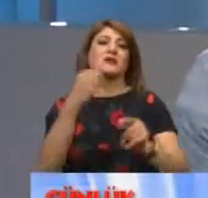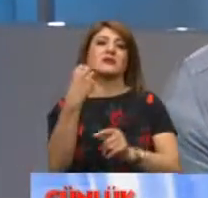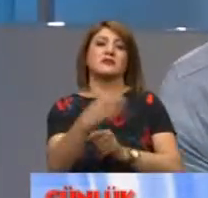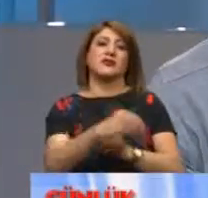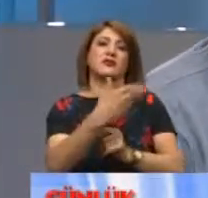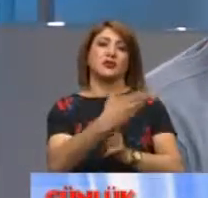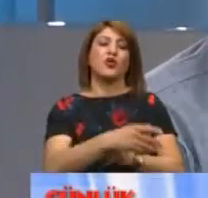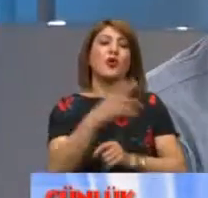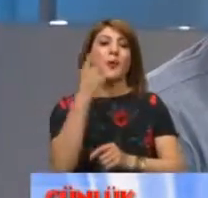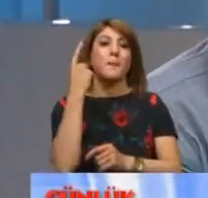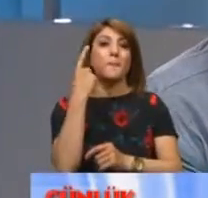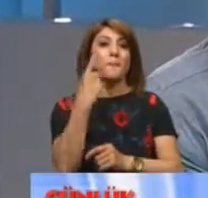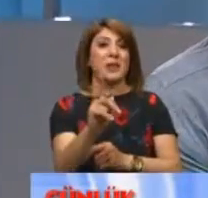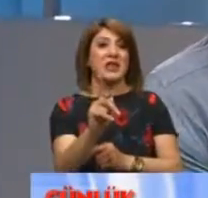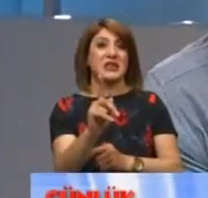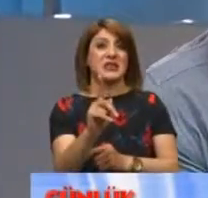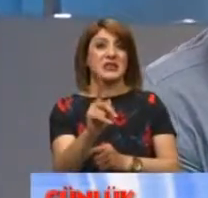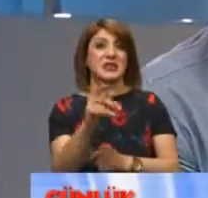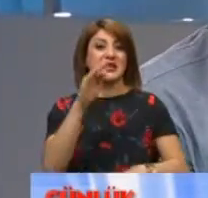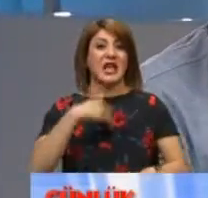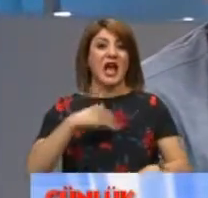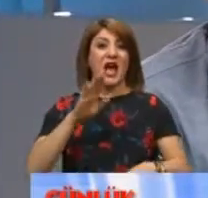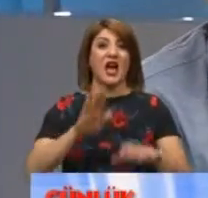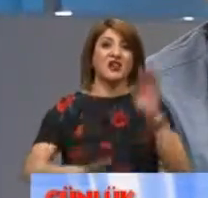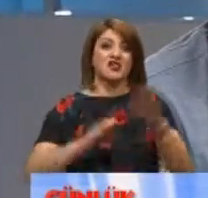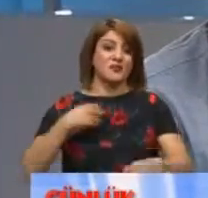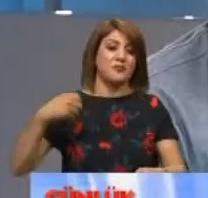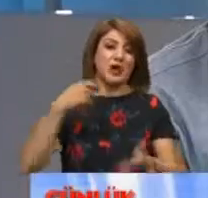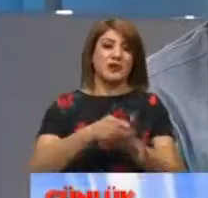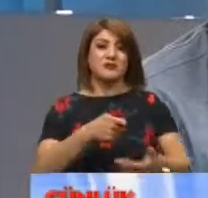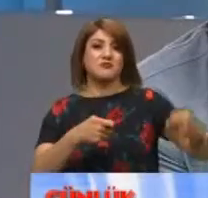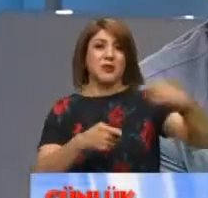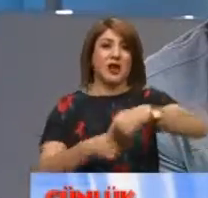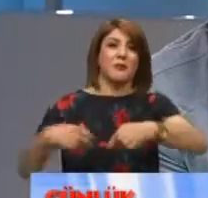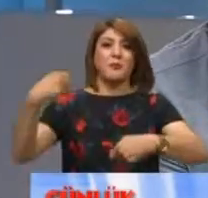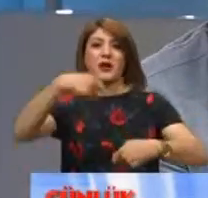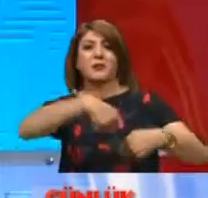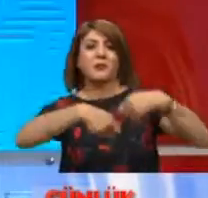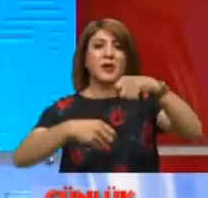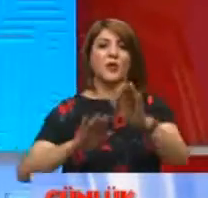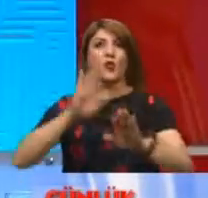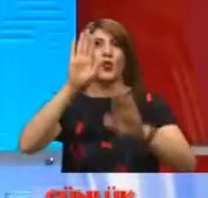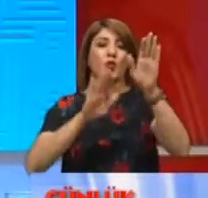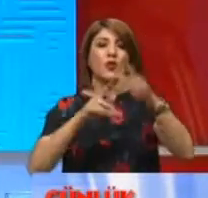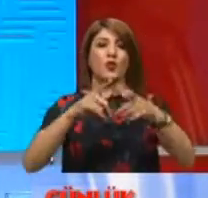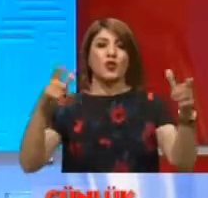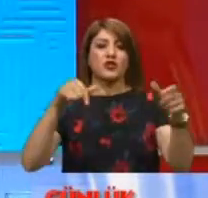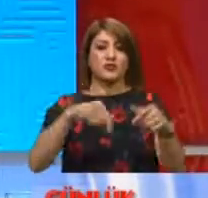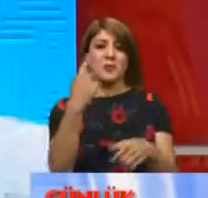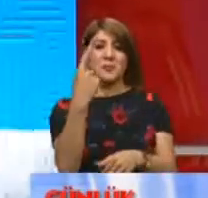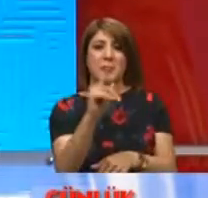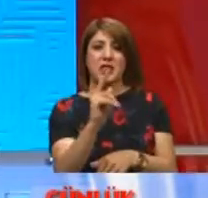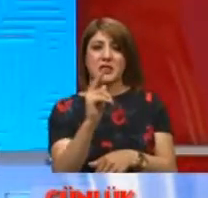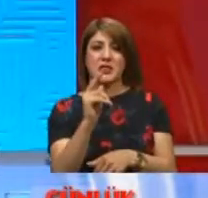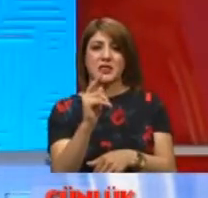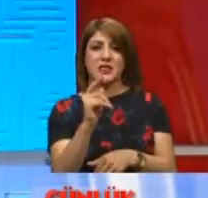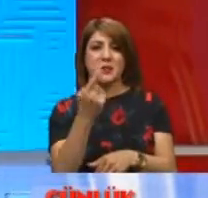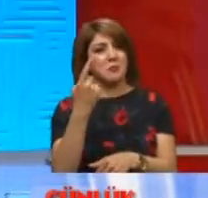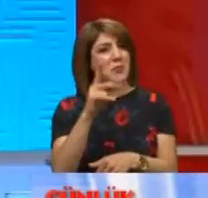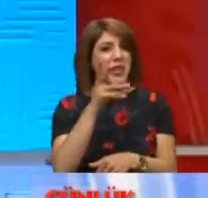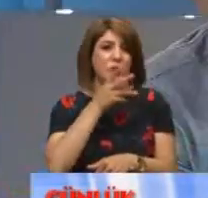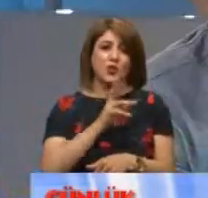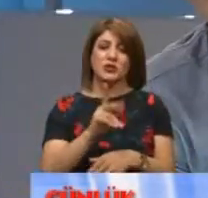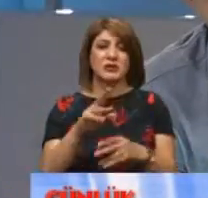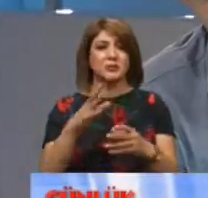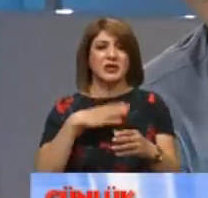işte 1000 küsur Allah liradaydı. Belki de açık bir treni var bu işin. Ha? Fanatiği onların var böyle bir şeyde. Tane. İşte o yüzden. Evet. Çok güzel.